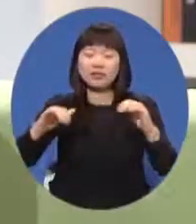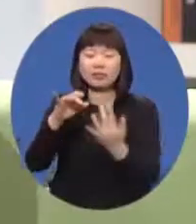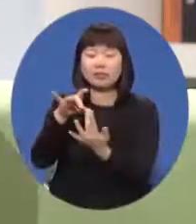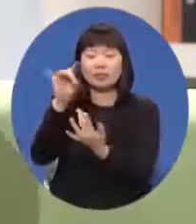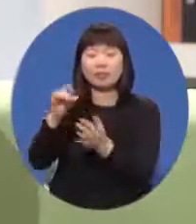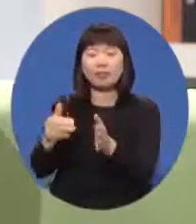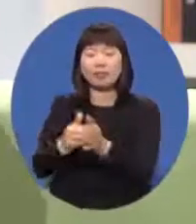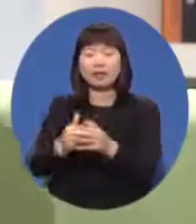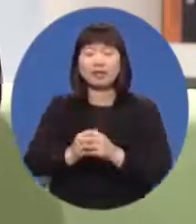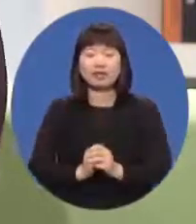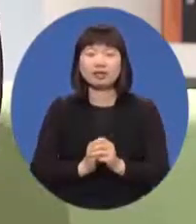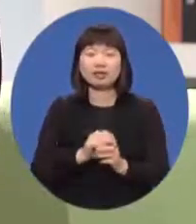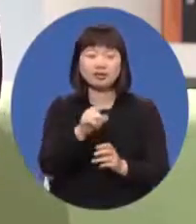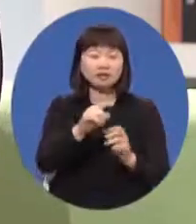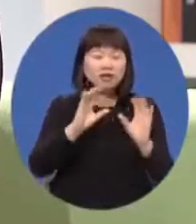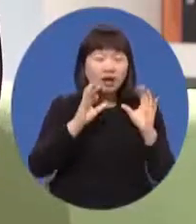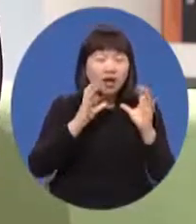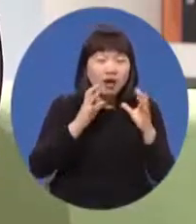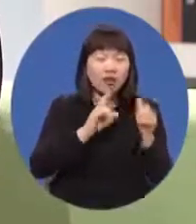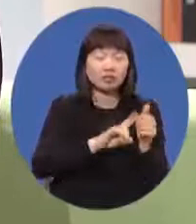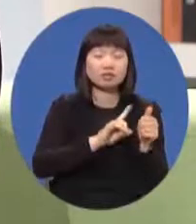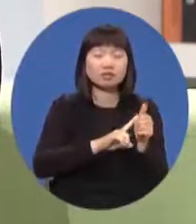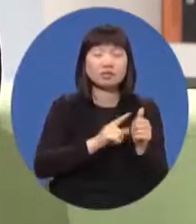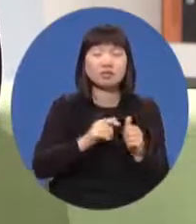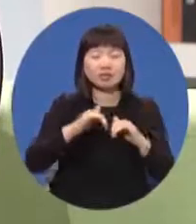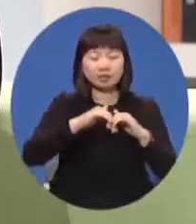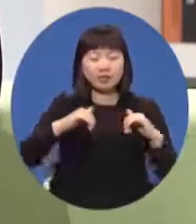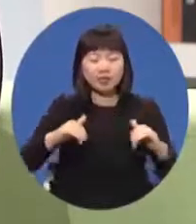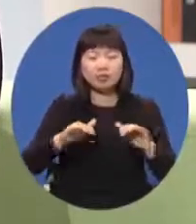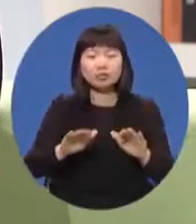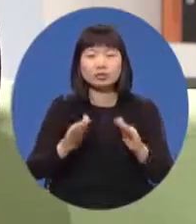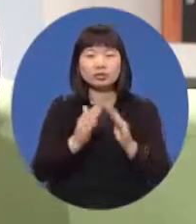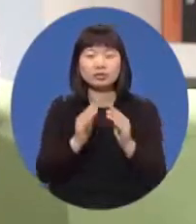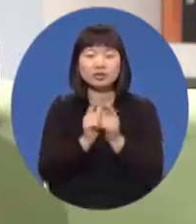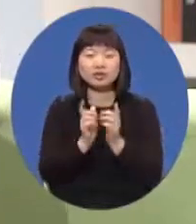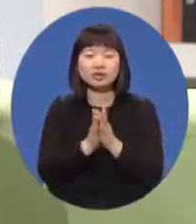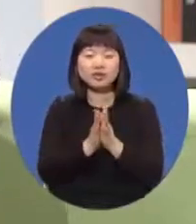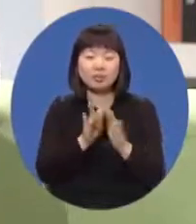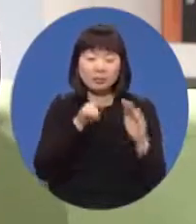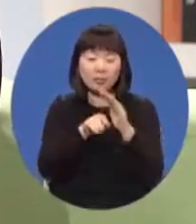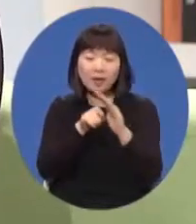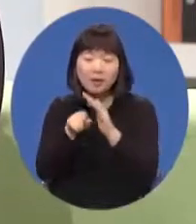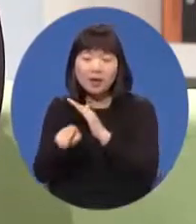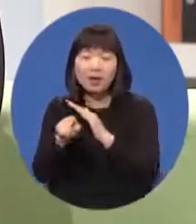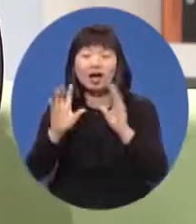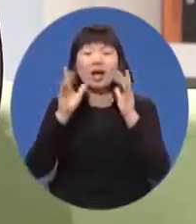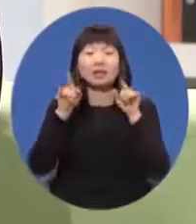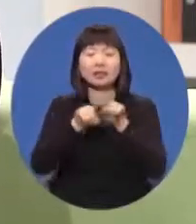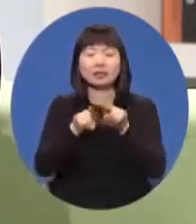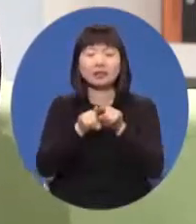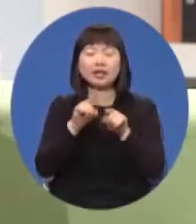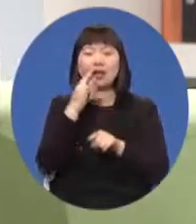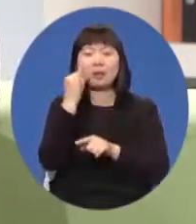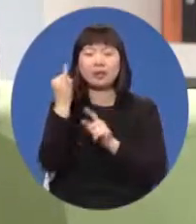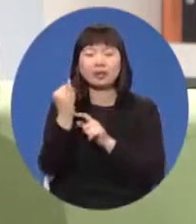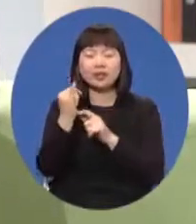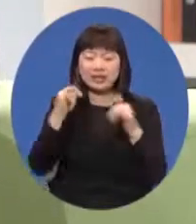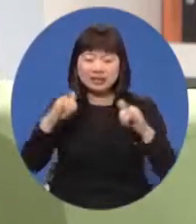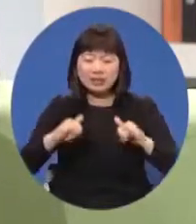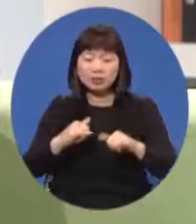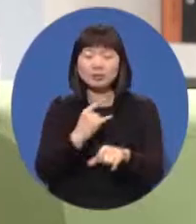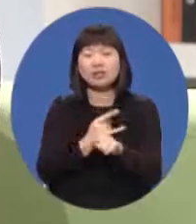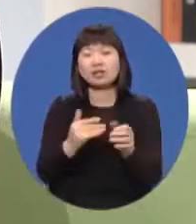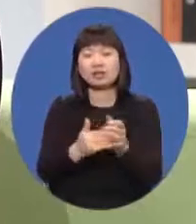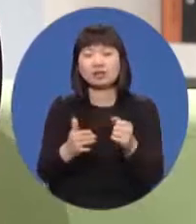뽑았어요. 그래서 그 아이들을 따로 집에 직접 찾아가서 아이들과 어머니들을 네.